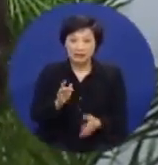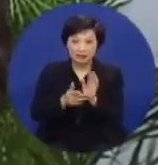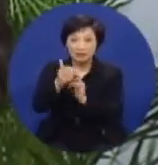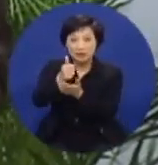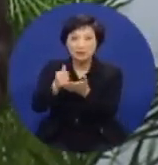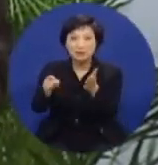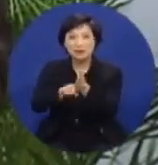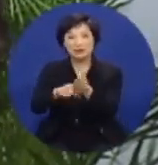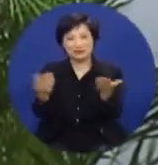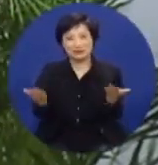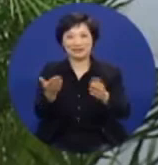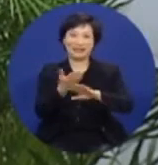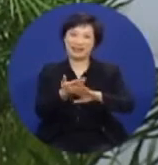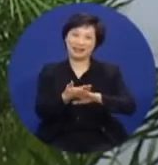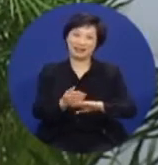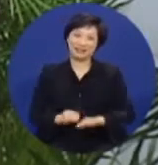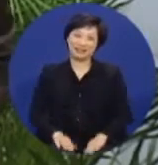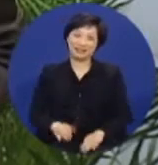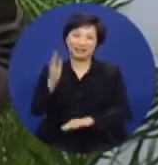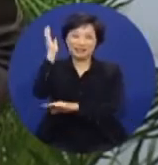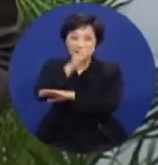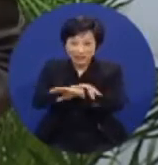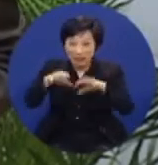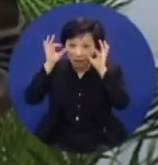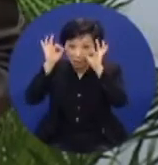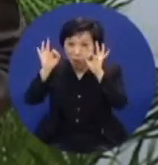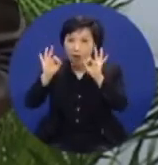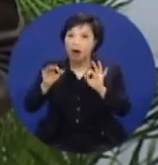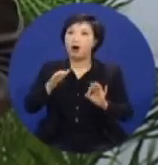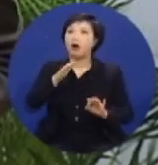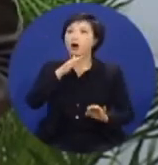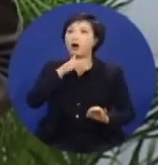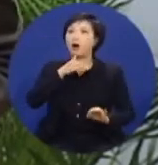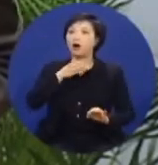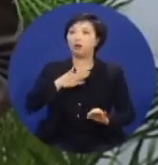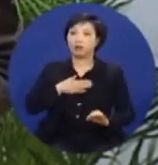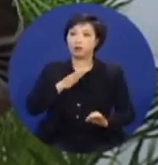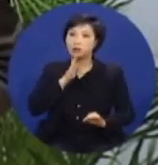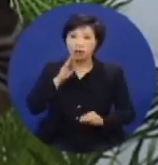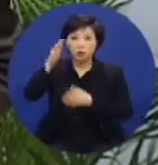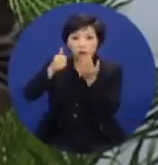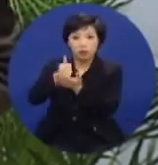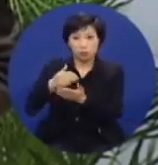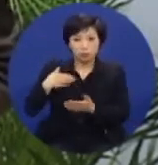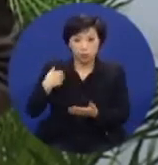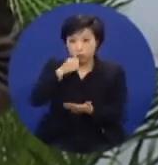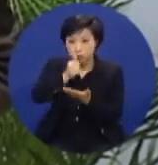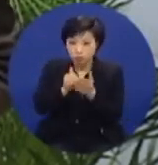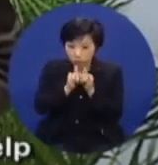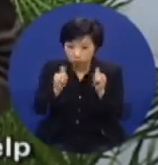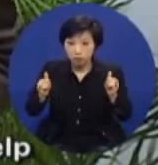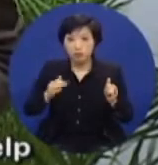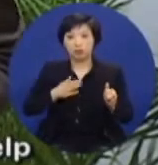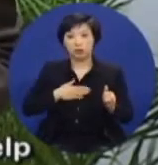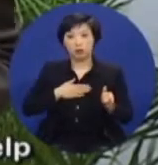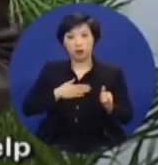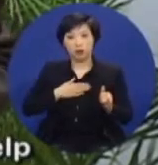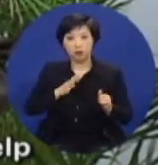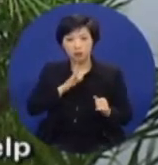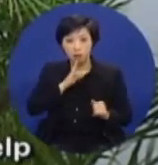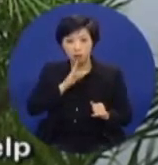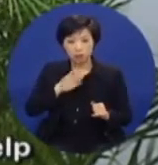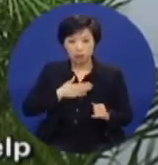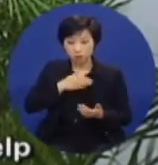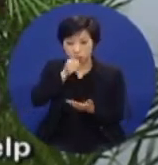믿는 이론 혈족 잘 듣고 허난 긴키 하나님을 몰랐던 죄인이 4 나는